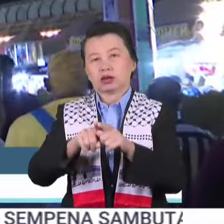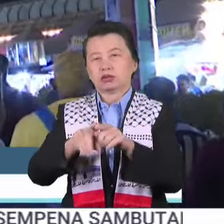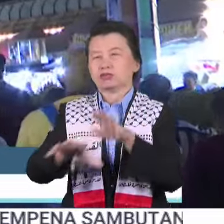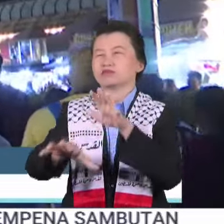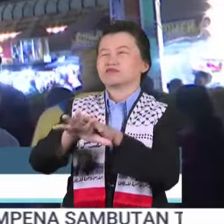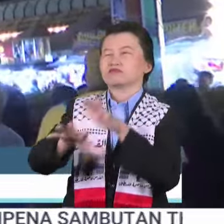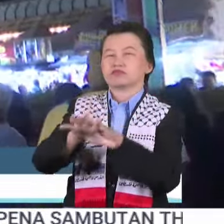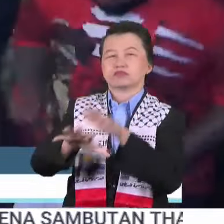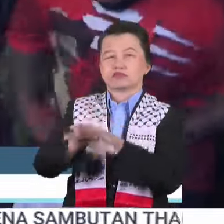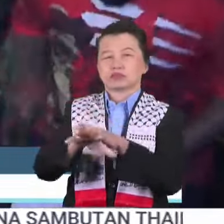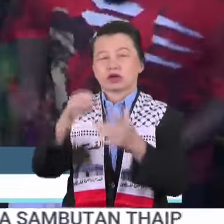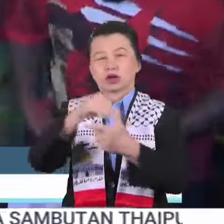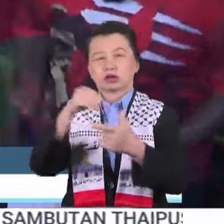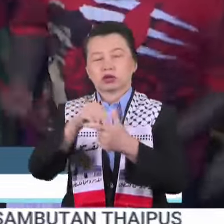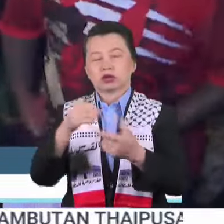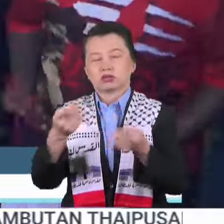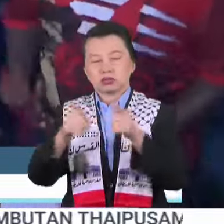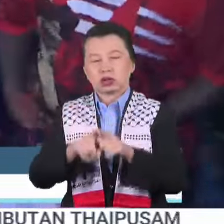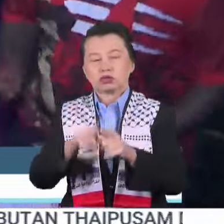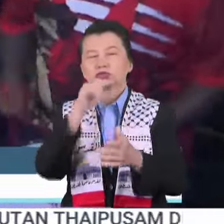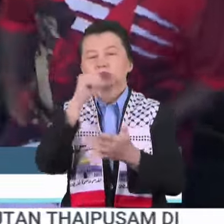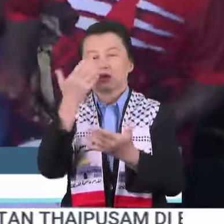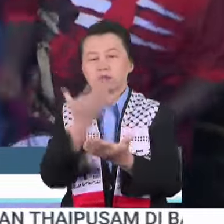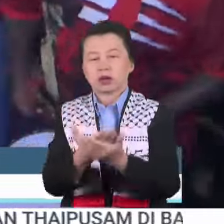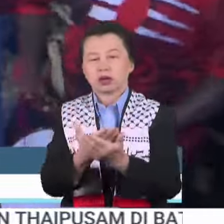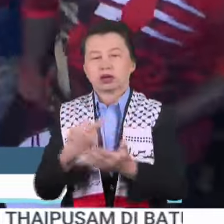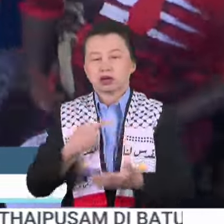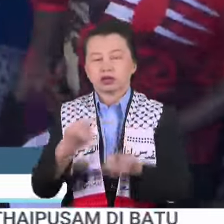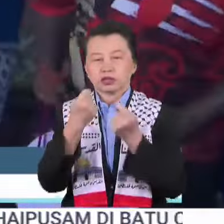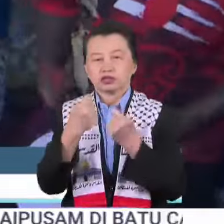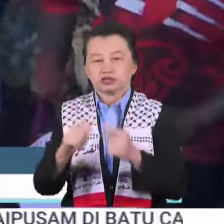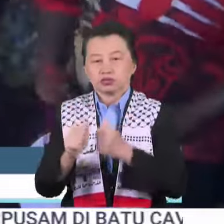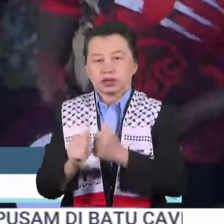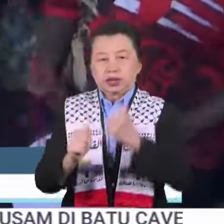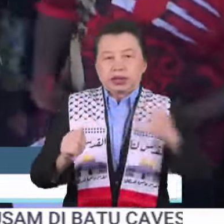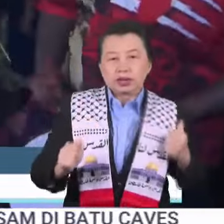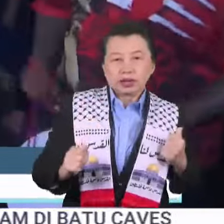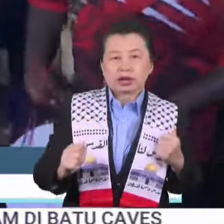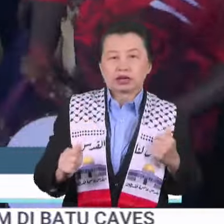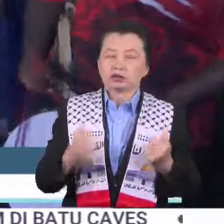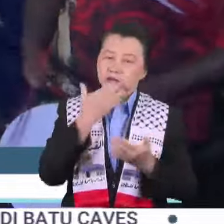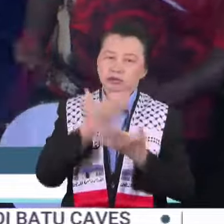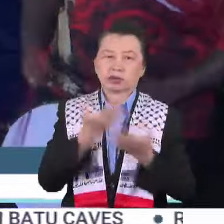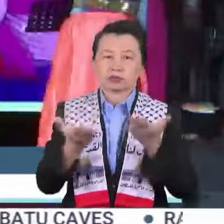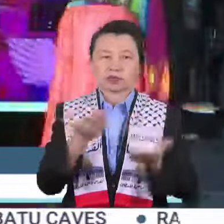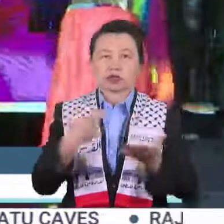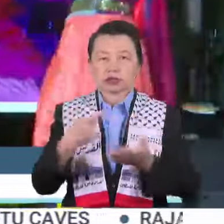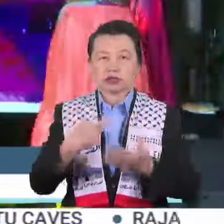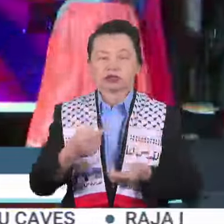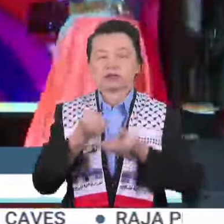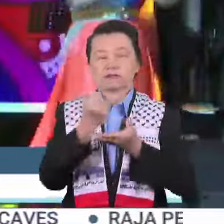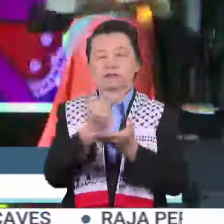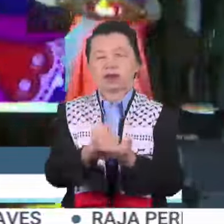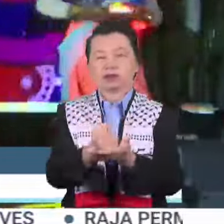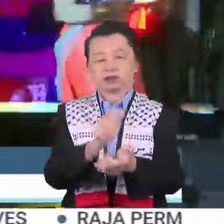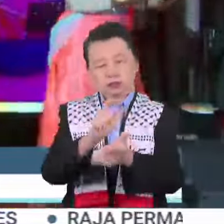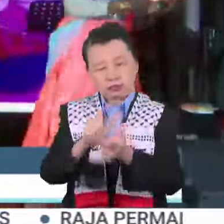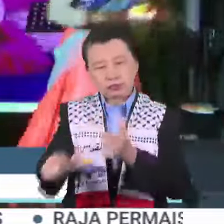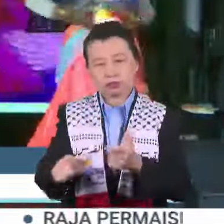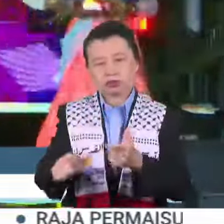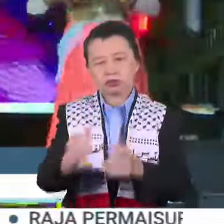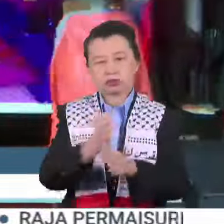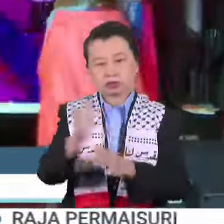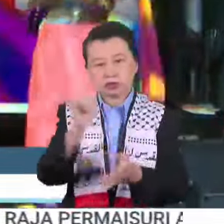jam ataupun berlaku kemalangan. Yang itu kita cuba elakkan sebaik mungkin. Jadi kita bantu kelulusan di bawah bidang kuasa kita,